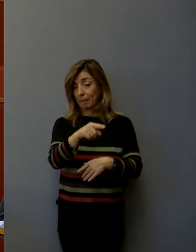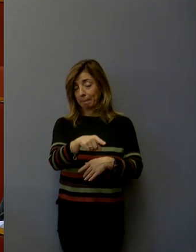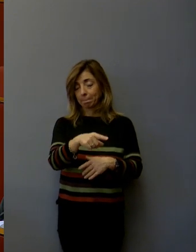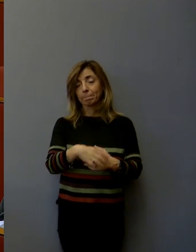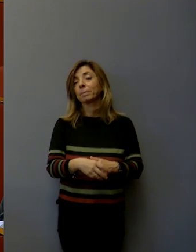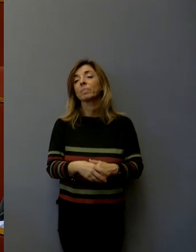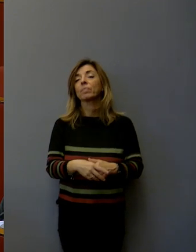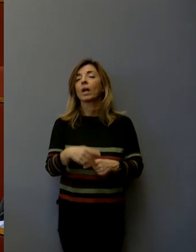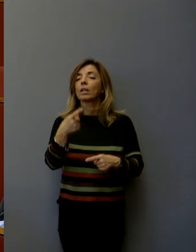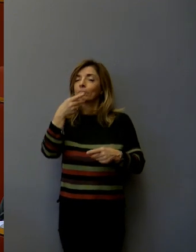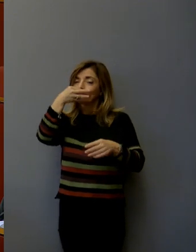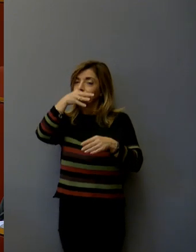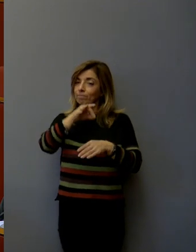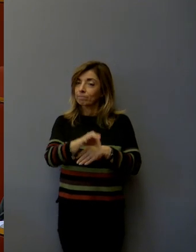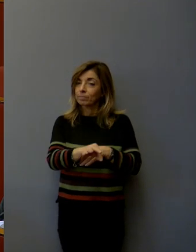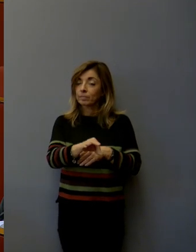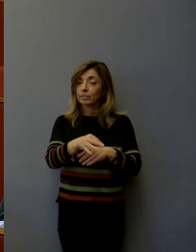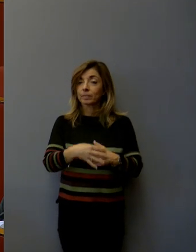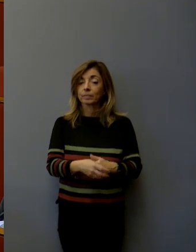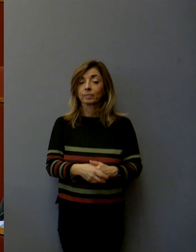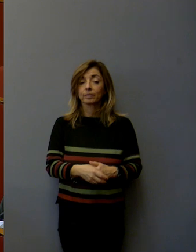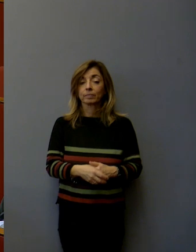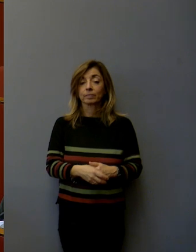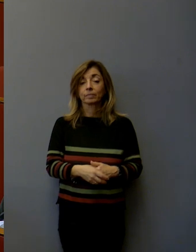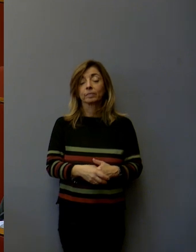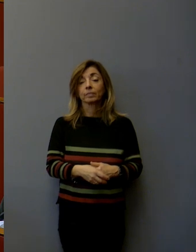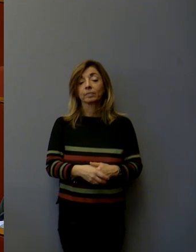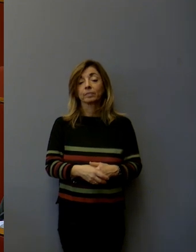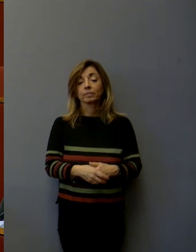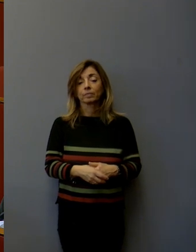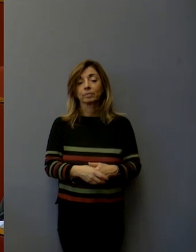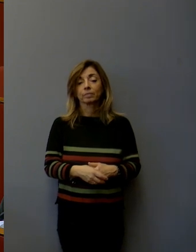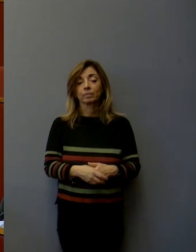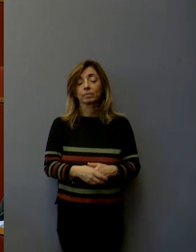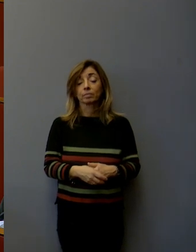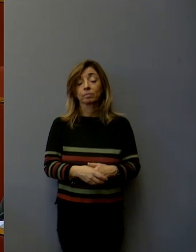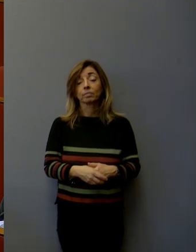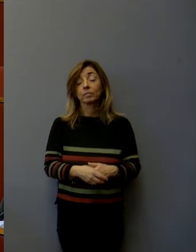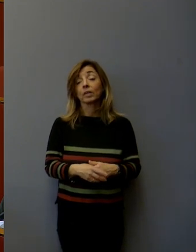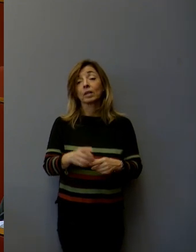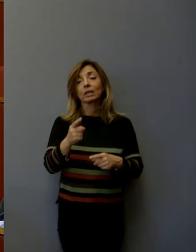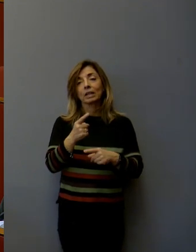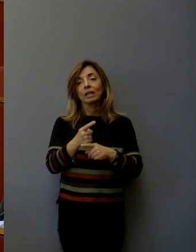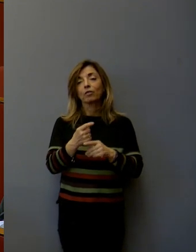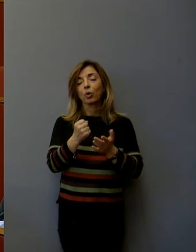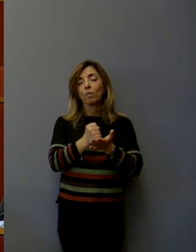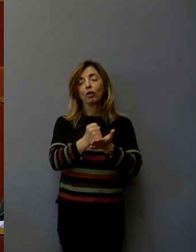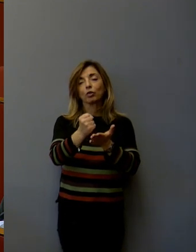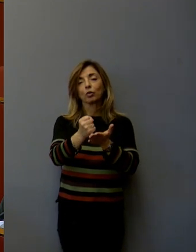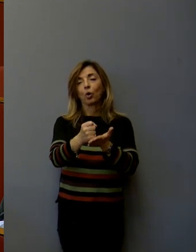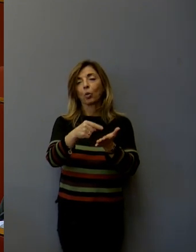nel puntuale perché bisogna essere costruttivi anche nella proposizione dei documenti